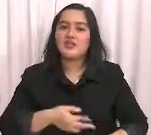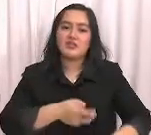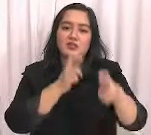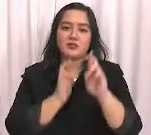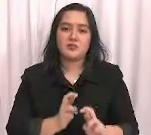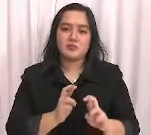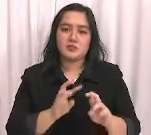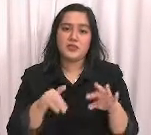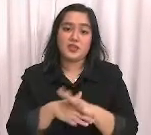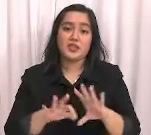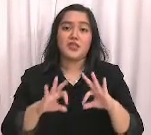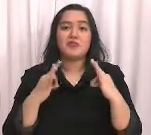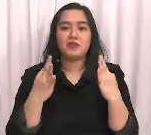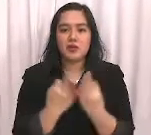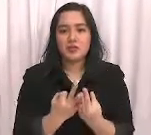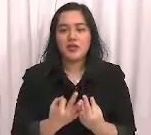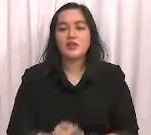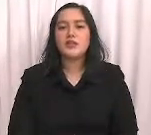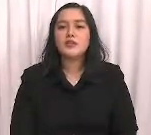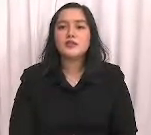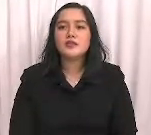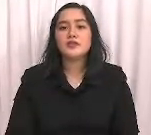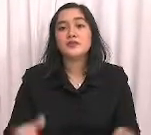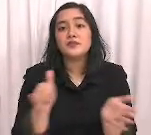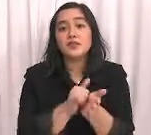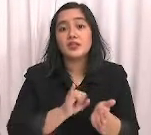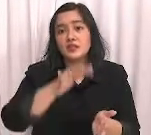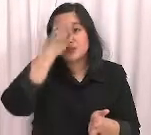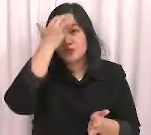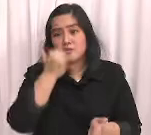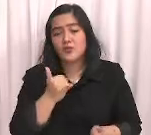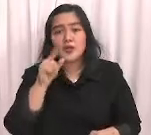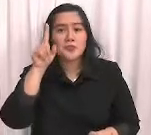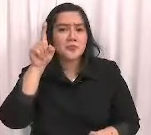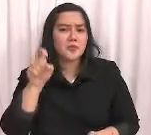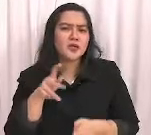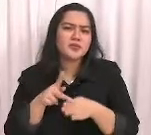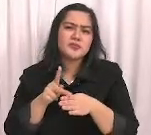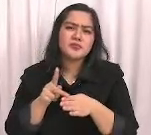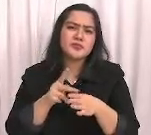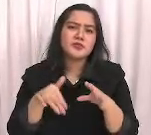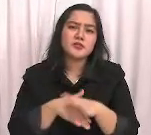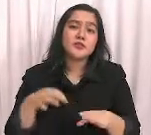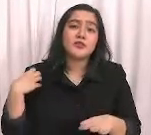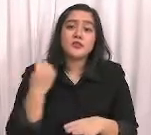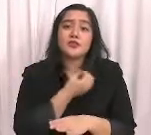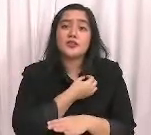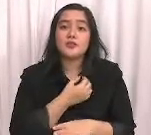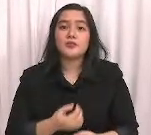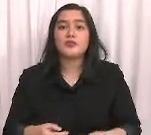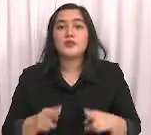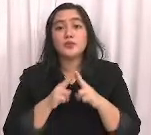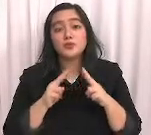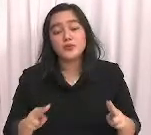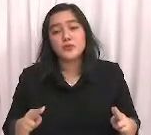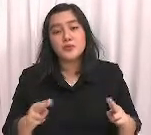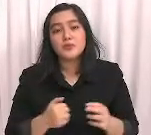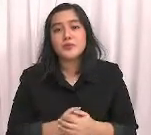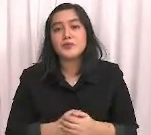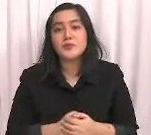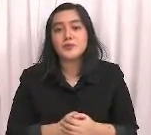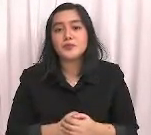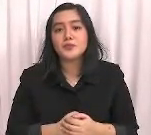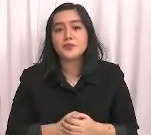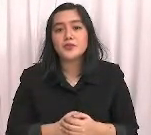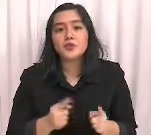mabuti. Kaya minsan, nagiging, maging principle din natin yun na sa iba nga eh, di ba, nahihiya tayong